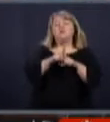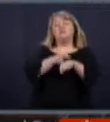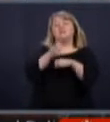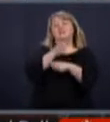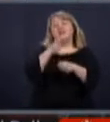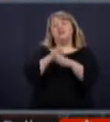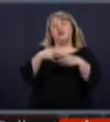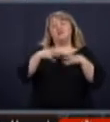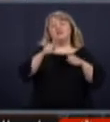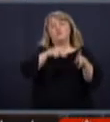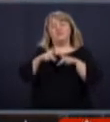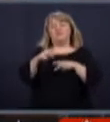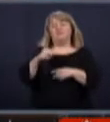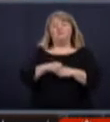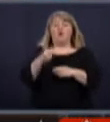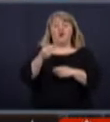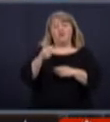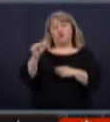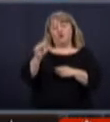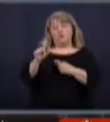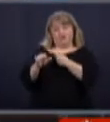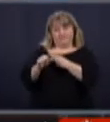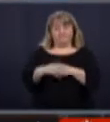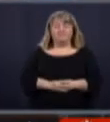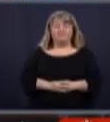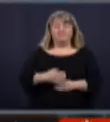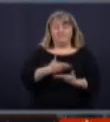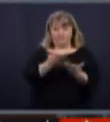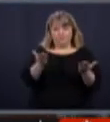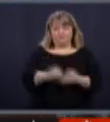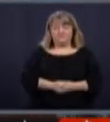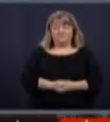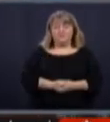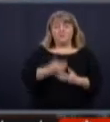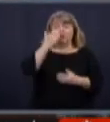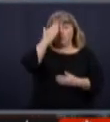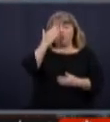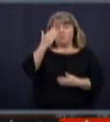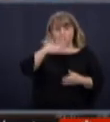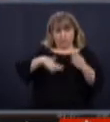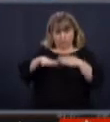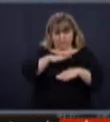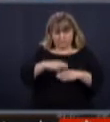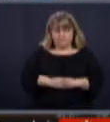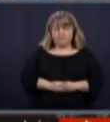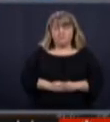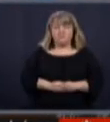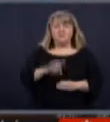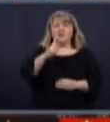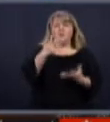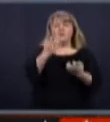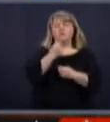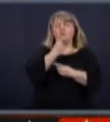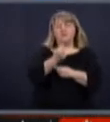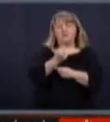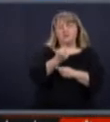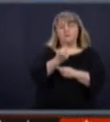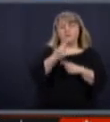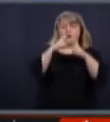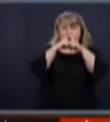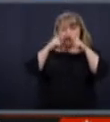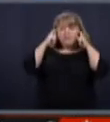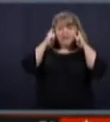Horacio Arruda. À vous. Bonjour tout le monde. D'abord, vous dire que le masque